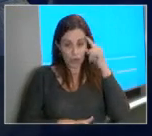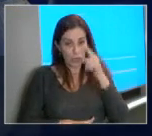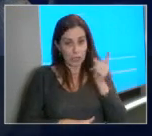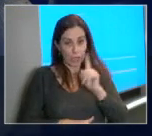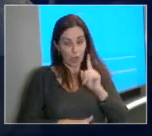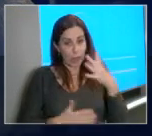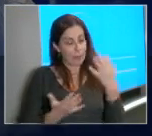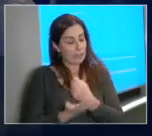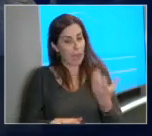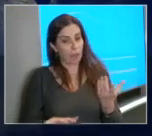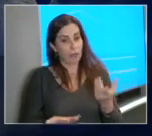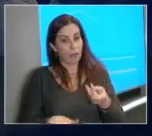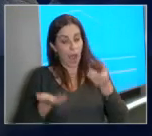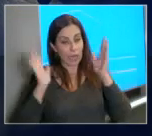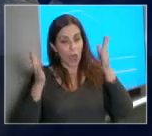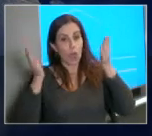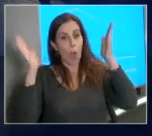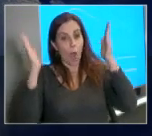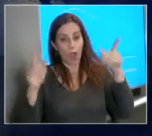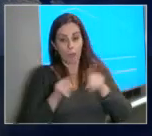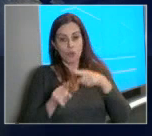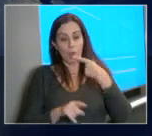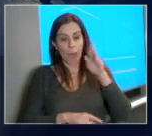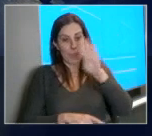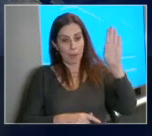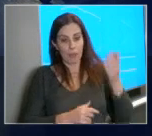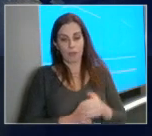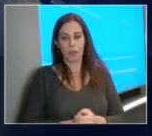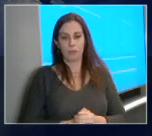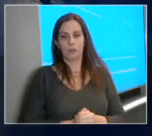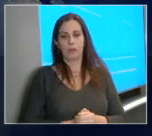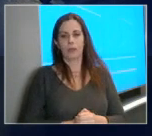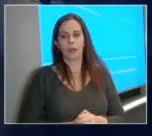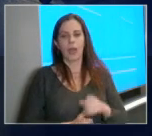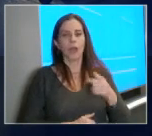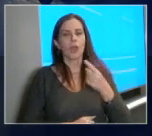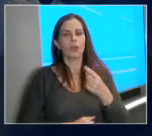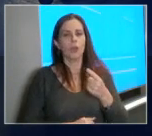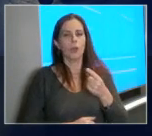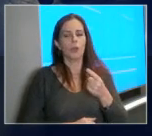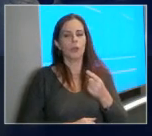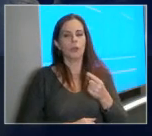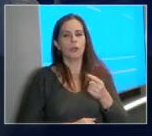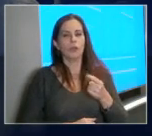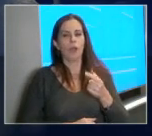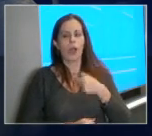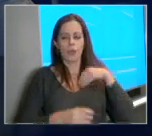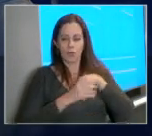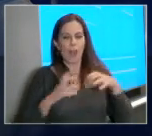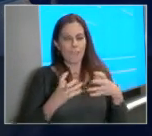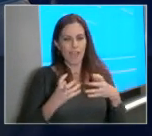שזה לא היה עובר? זאת אומרת, זה עד כדי כך אסון לאומי, כמו שאמר נתניהו? תראה, אבל אתה מדבר עם אנשים שחברים